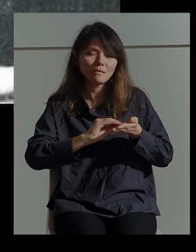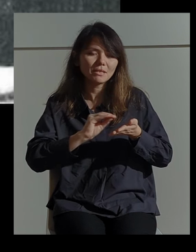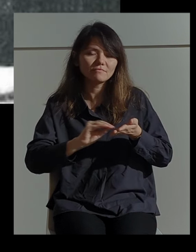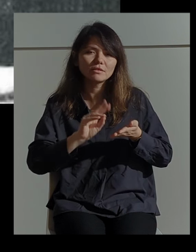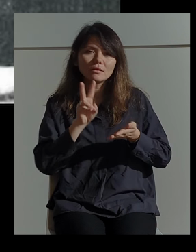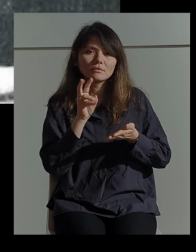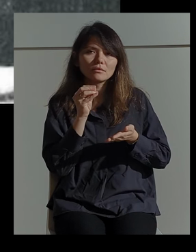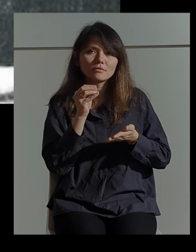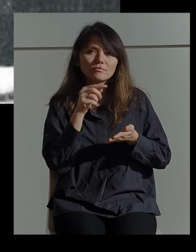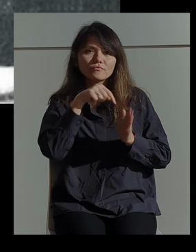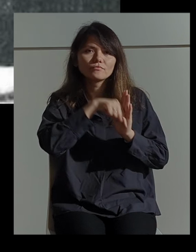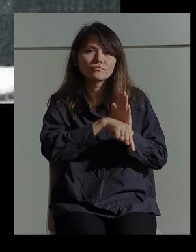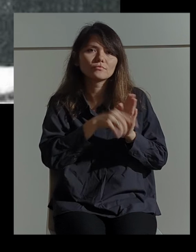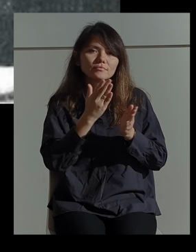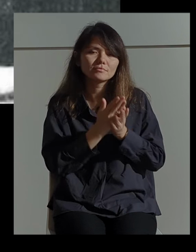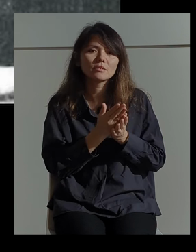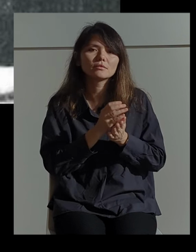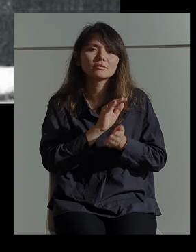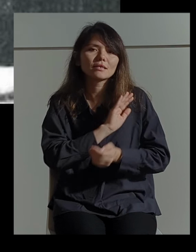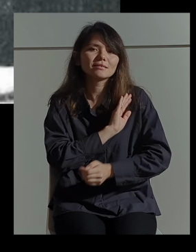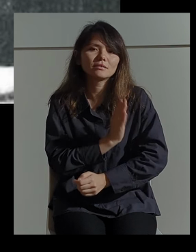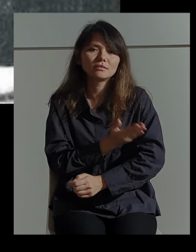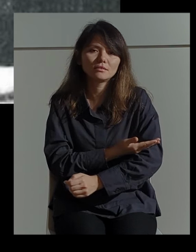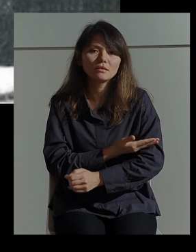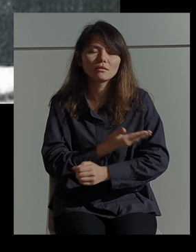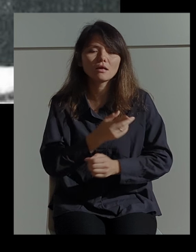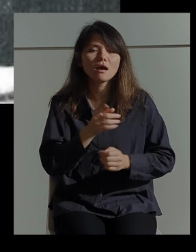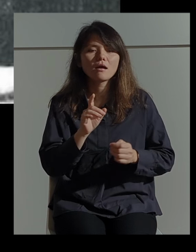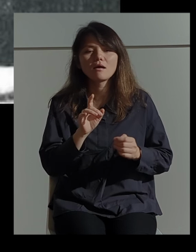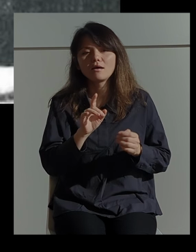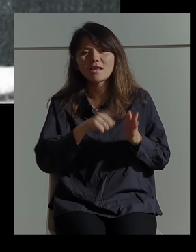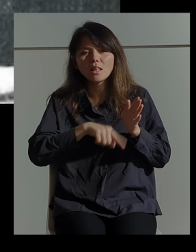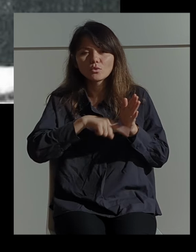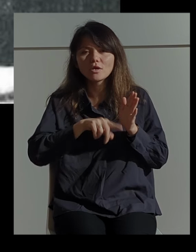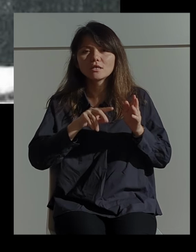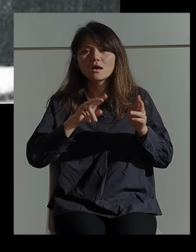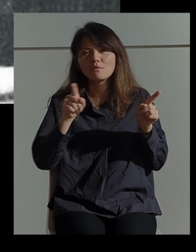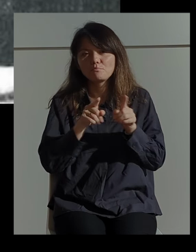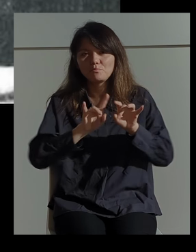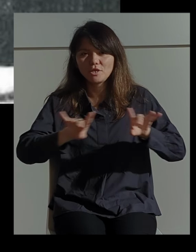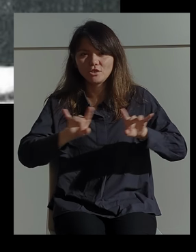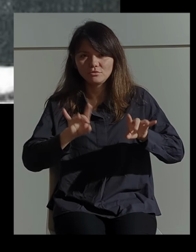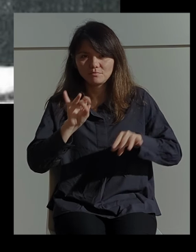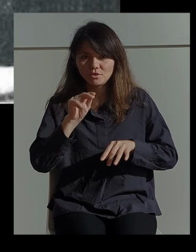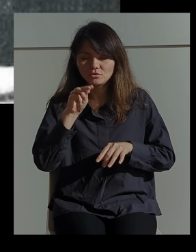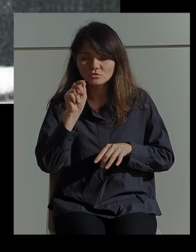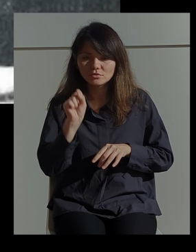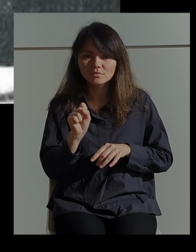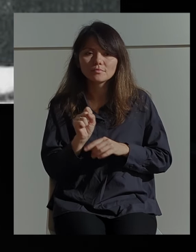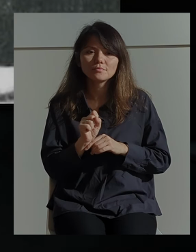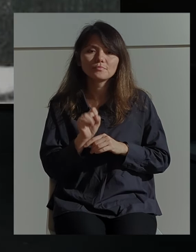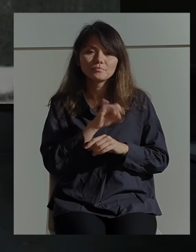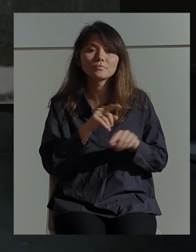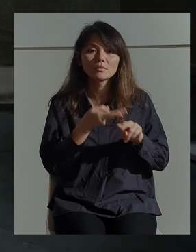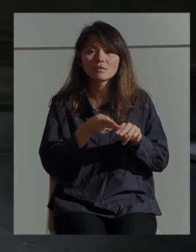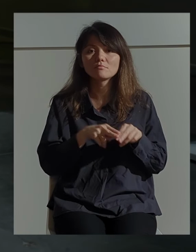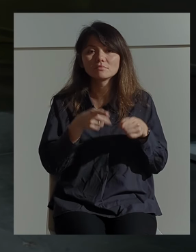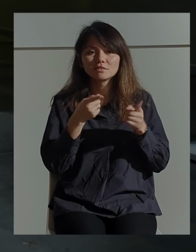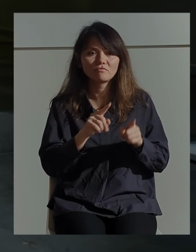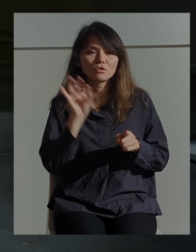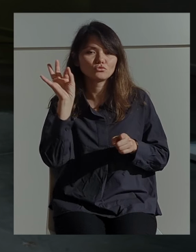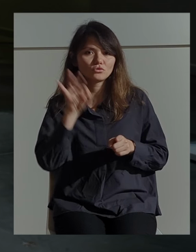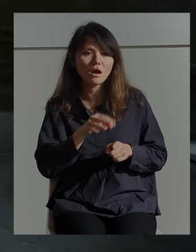некоторую силу религиозной притчи и построены Именно таким образом такие трактовки действительно часто